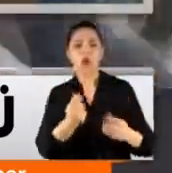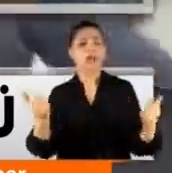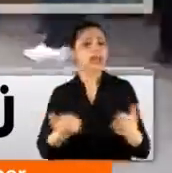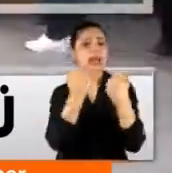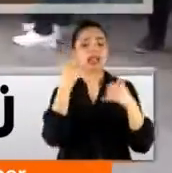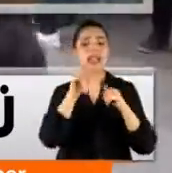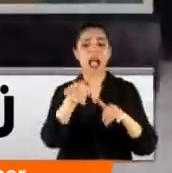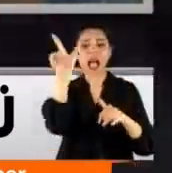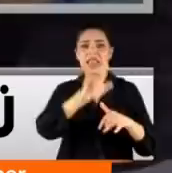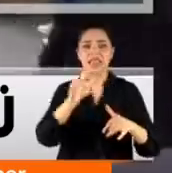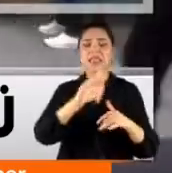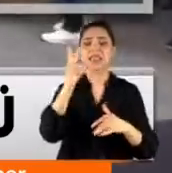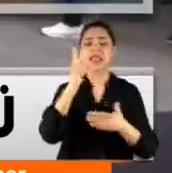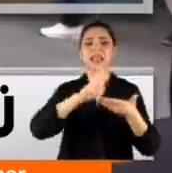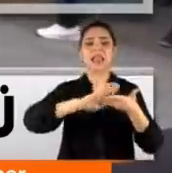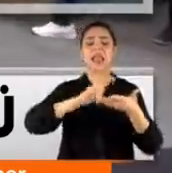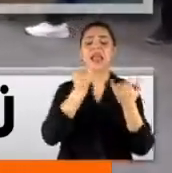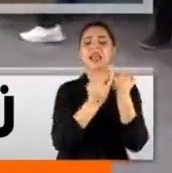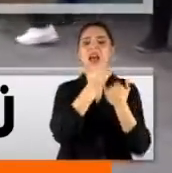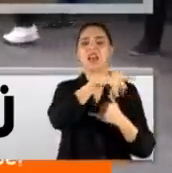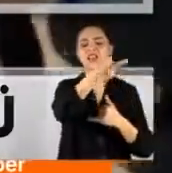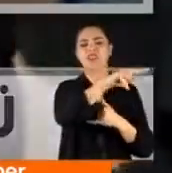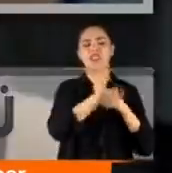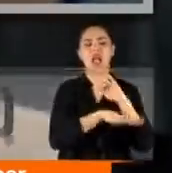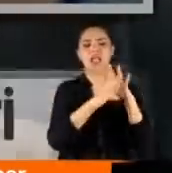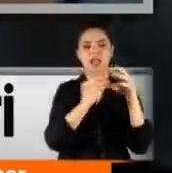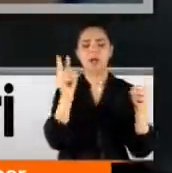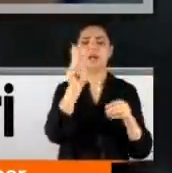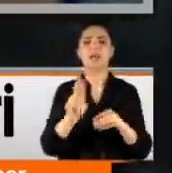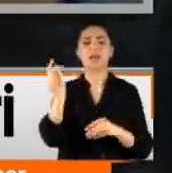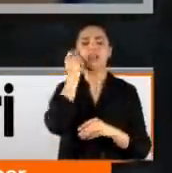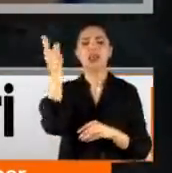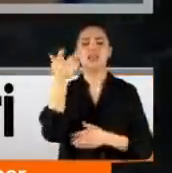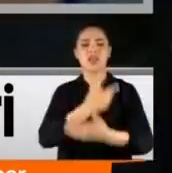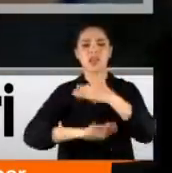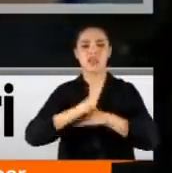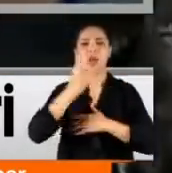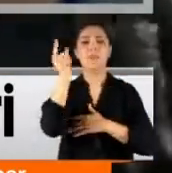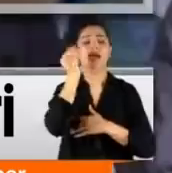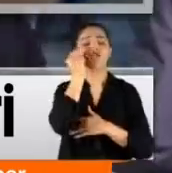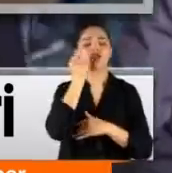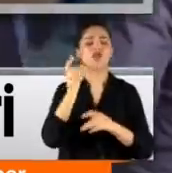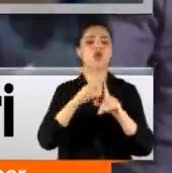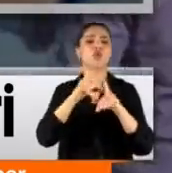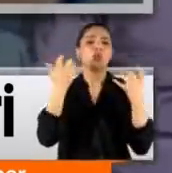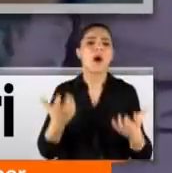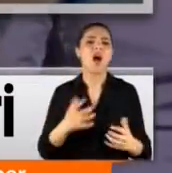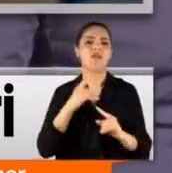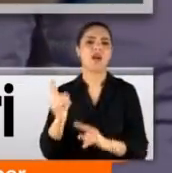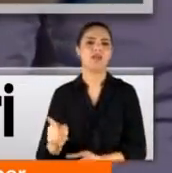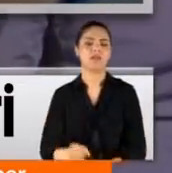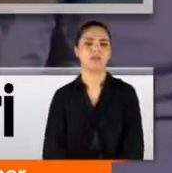Kazada aynı lisede okuyan iki kardeş hayatını kaybetti. 27 kişi de yaralandı. Beşinin durumu ağır.